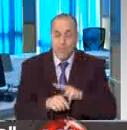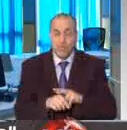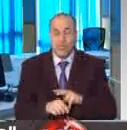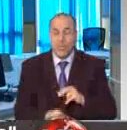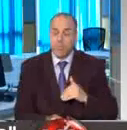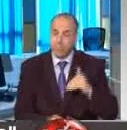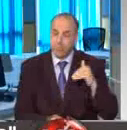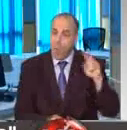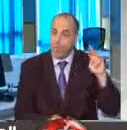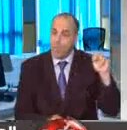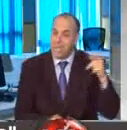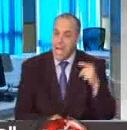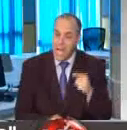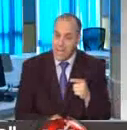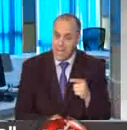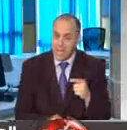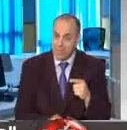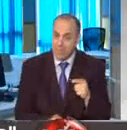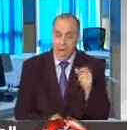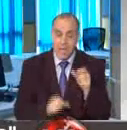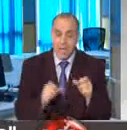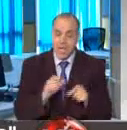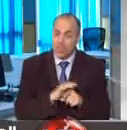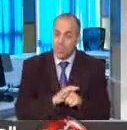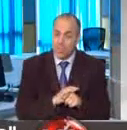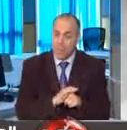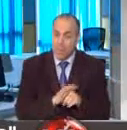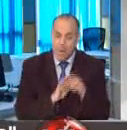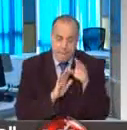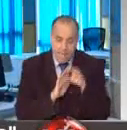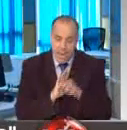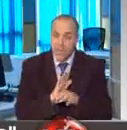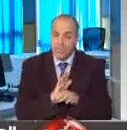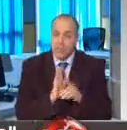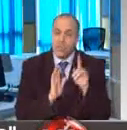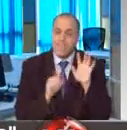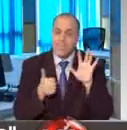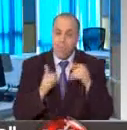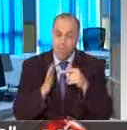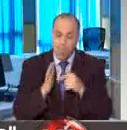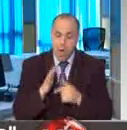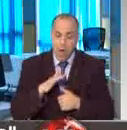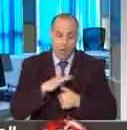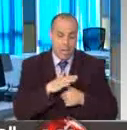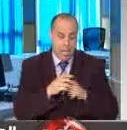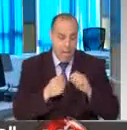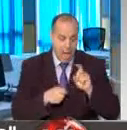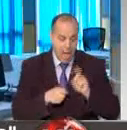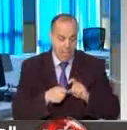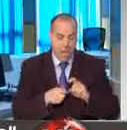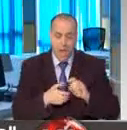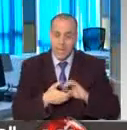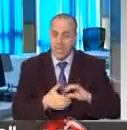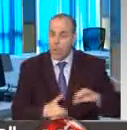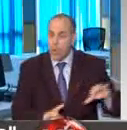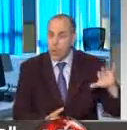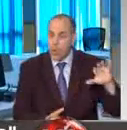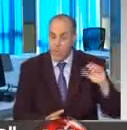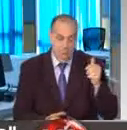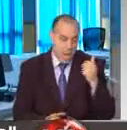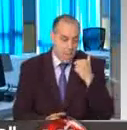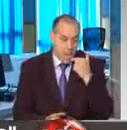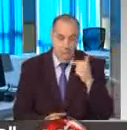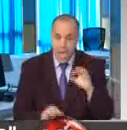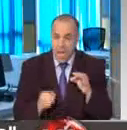السامية للأمم المتحدة لشؤون اللاجئين خطة من 6 نقاط على رؤساء الدول الأعضاء في الاتحاد الأوروبي أمس